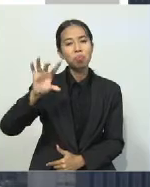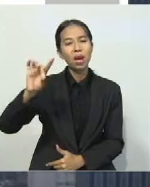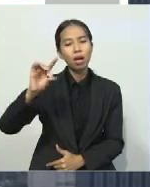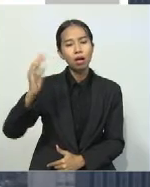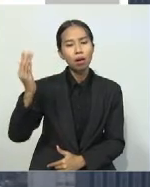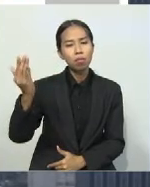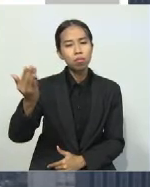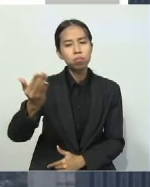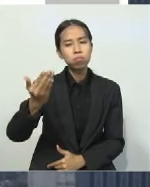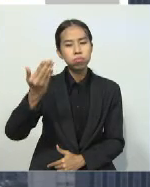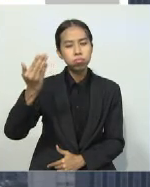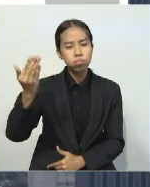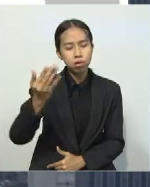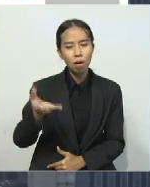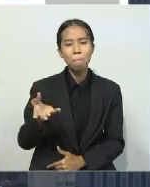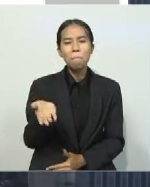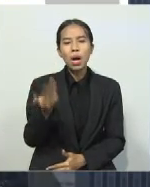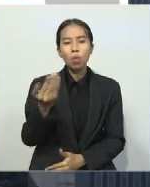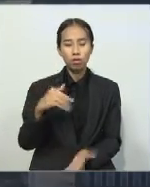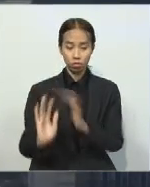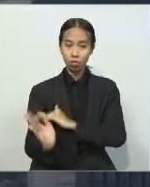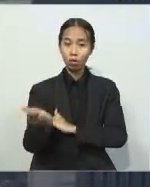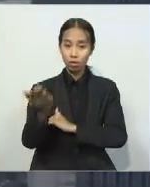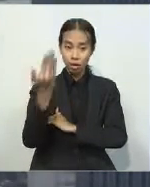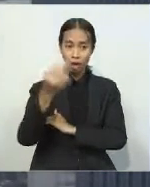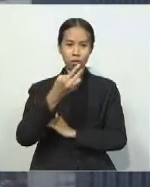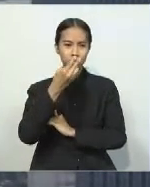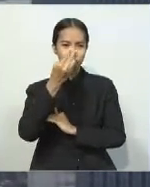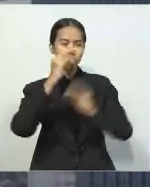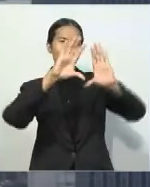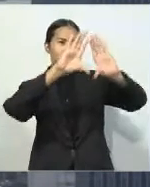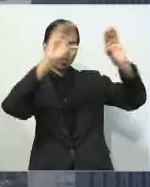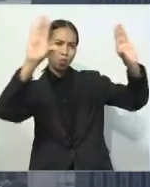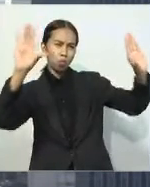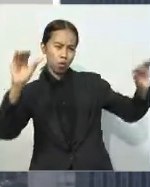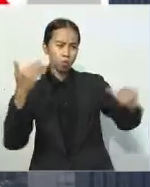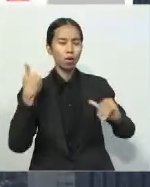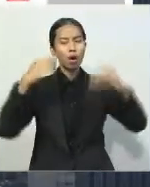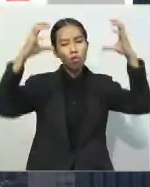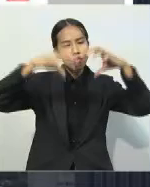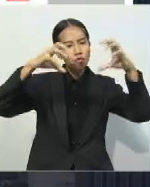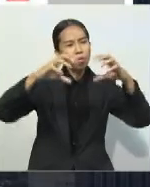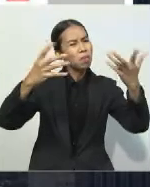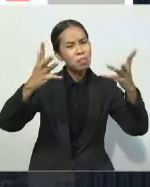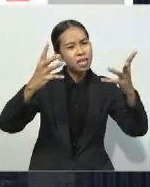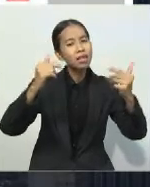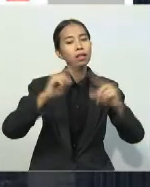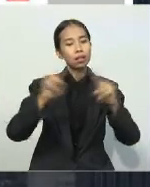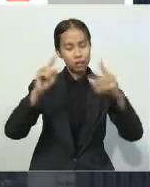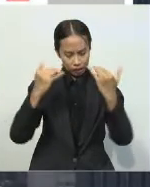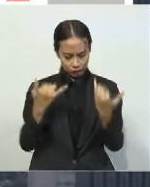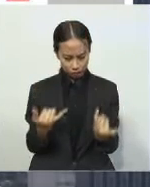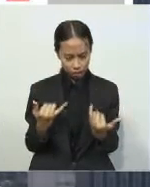ตรต่อชั่วโมงในช่วงเช้านะคะก็พบว่ายังมีหมอกแล้วก็ไม่มีฝนก็เลยทำให้สถานการณ์ PM 2.5 วัน